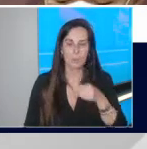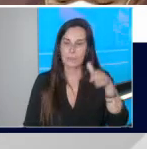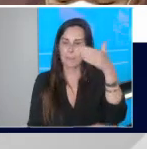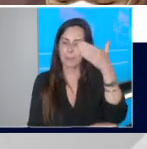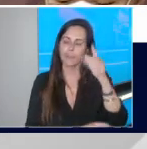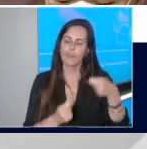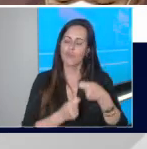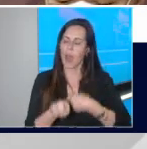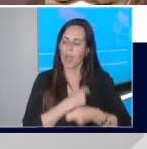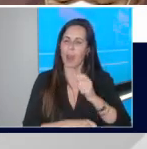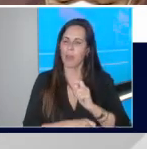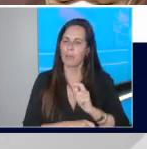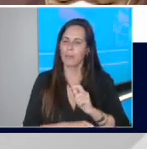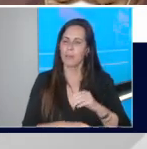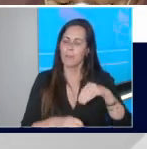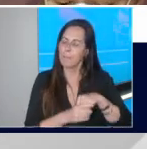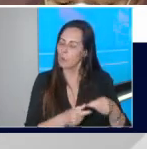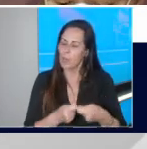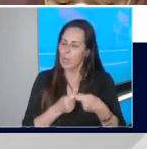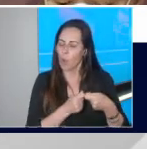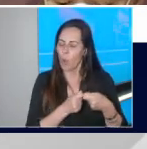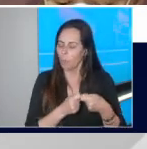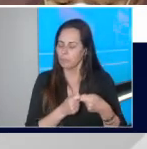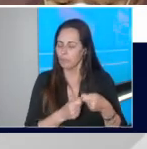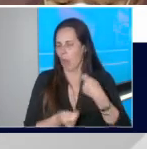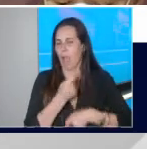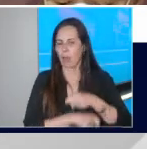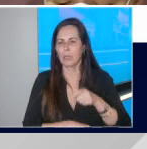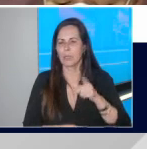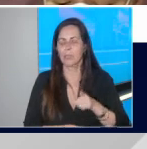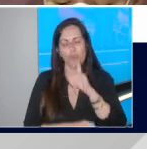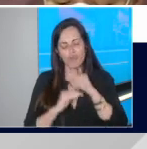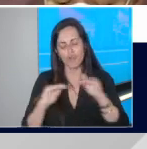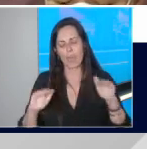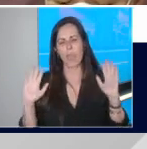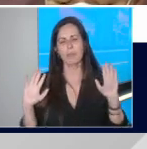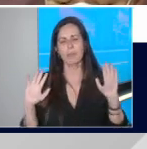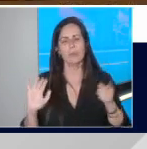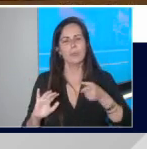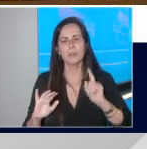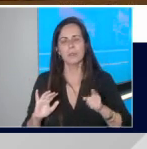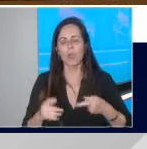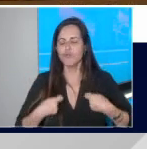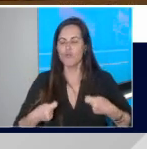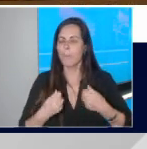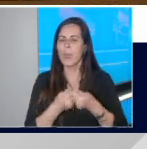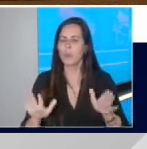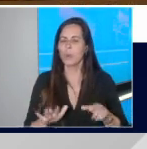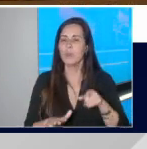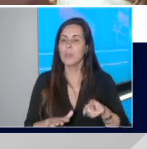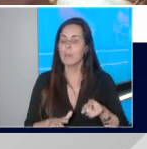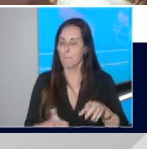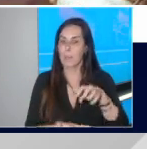מדינת כלכלה, היא נמצאת בתוך האיחוד של מדינות דרום מזרח אסיה, היא צריכה שקט תעשייתי, היא צריכה שווקים פתוחים, היא